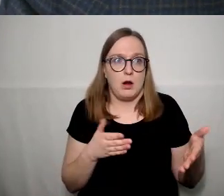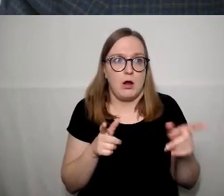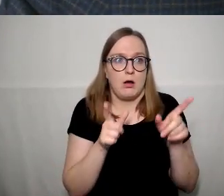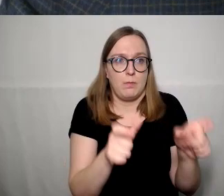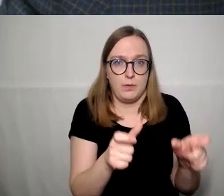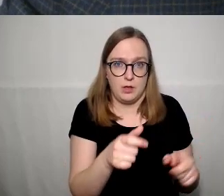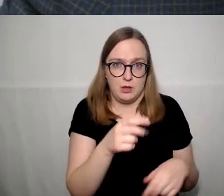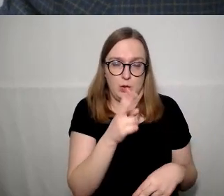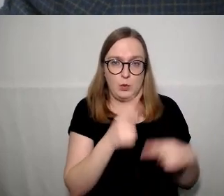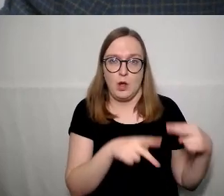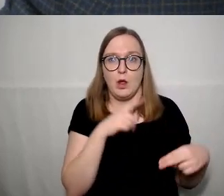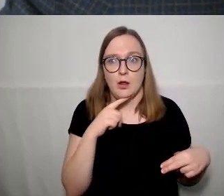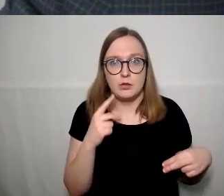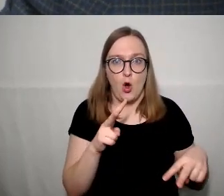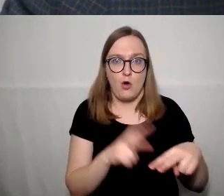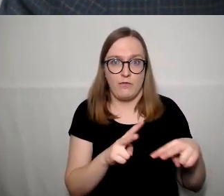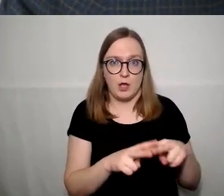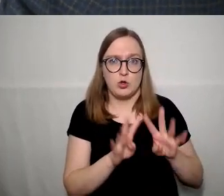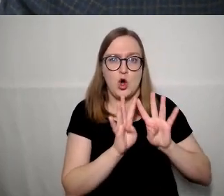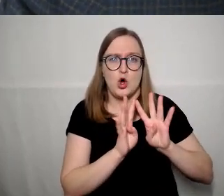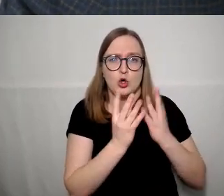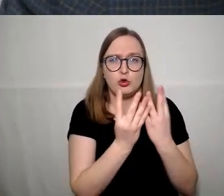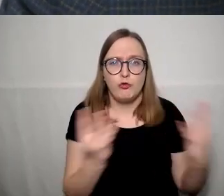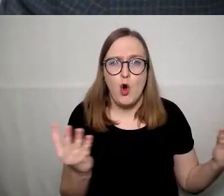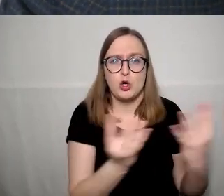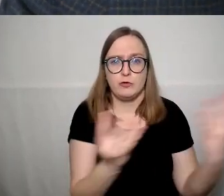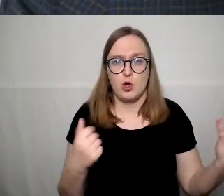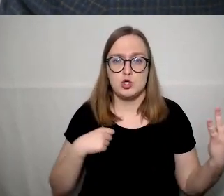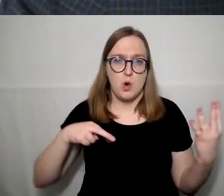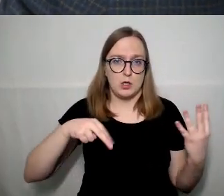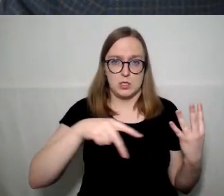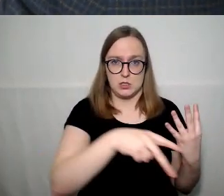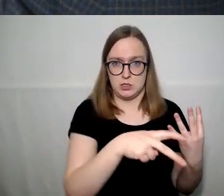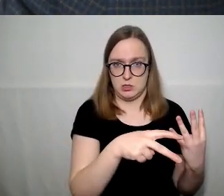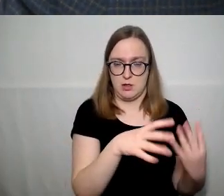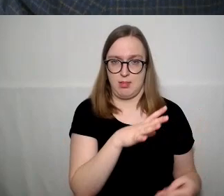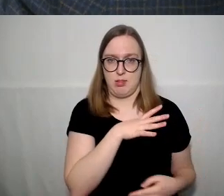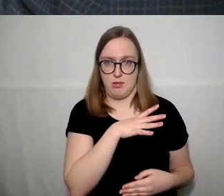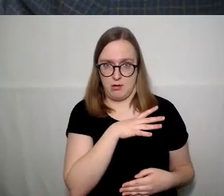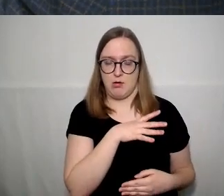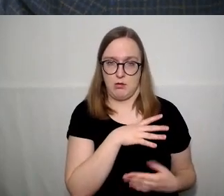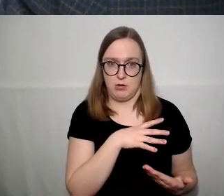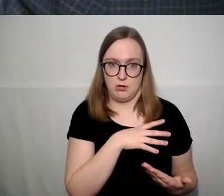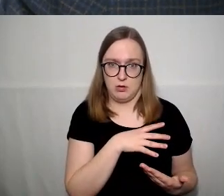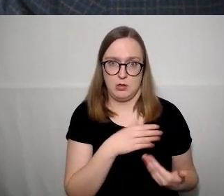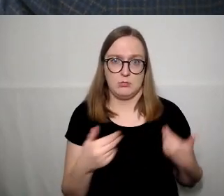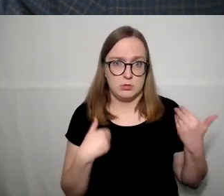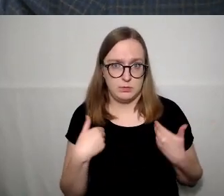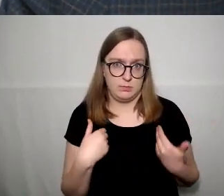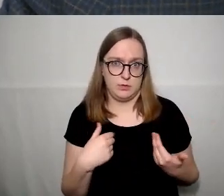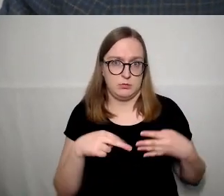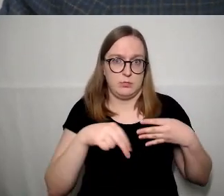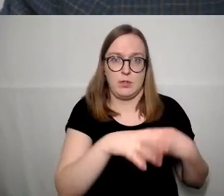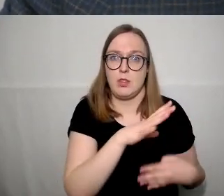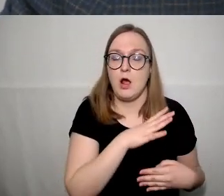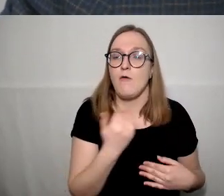pakrančių užsiveria, yra užtveriama tvoromis ir žmonės netenka galimybės praeiti palei pakrantę, prieiti prie ežero. Tai yra didelė